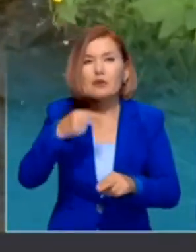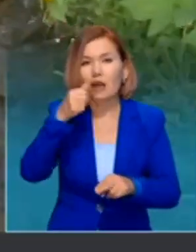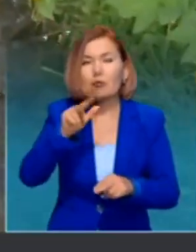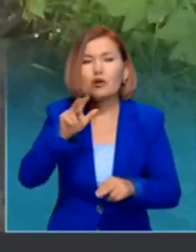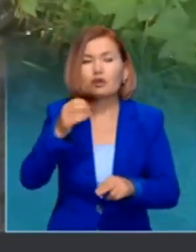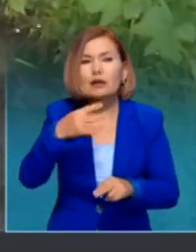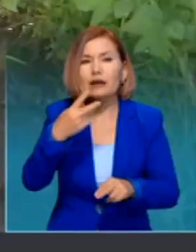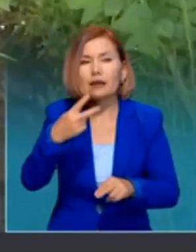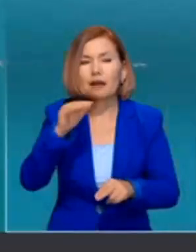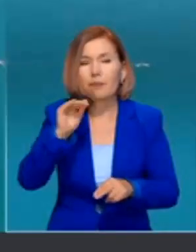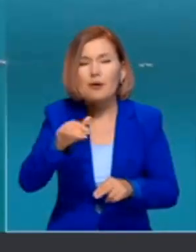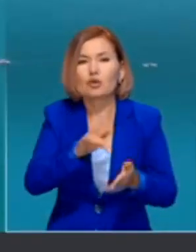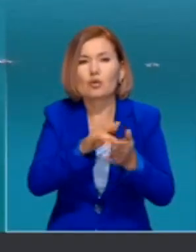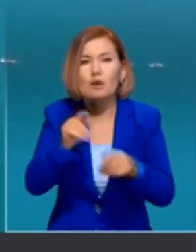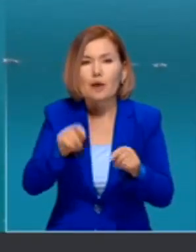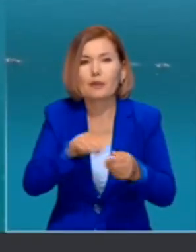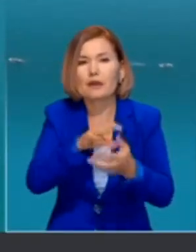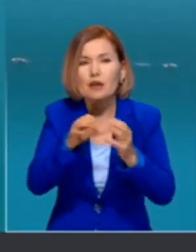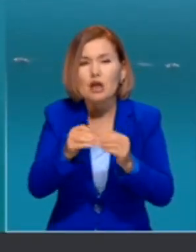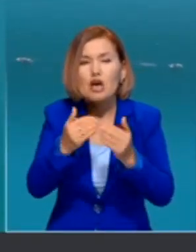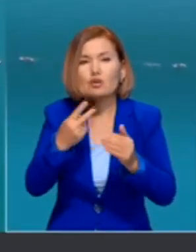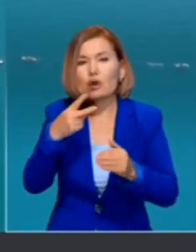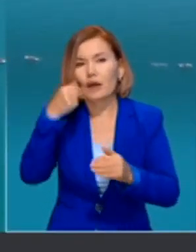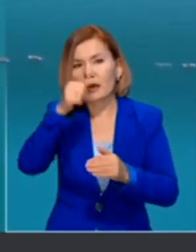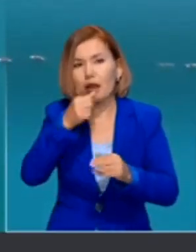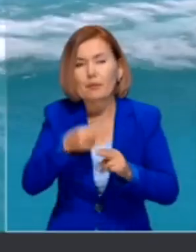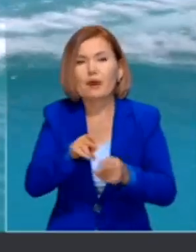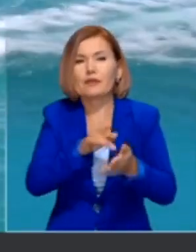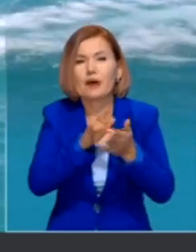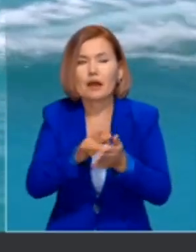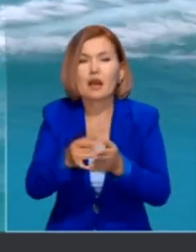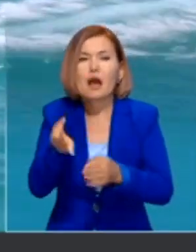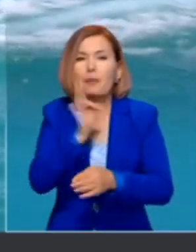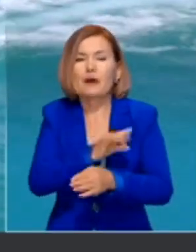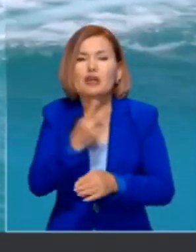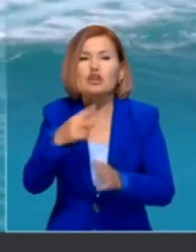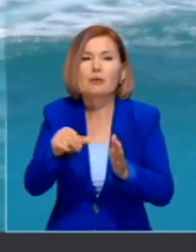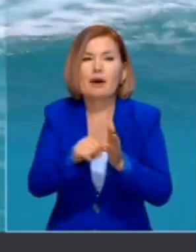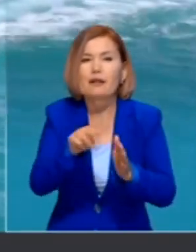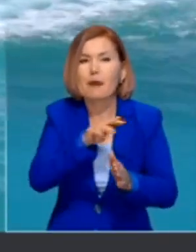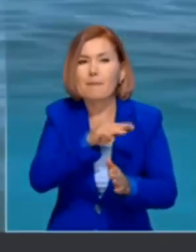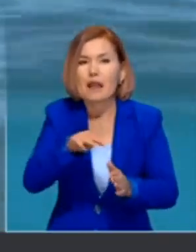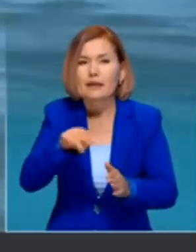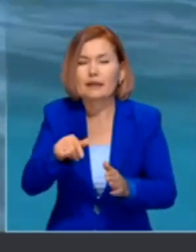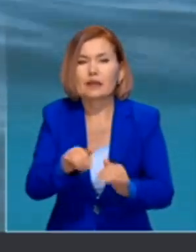турист келген. Нәтижесінде соңғы 2 жылда туристік саладан түскен пайда 26 миллиард теңгеге жеткен.